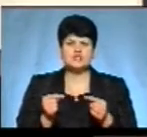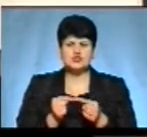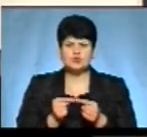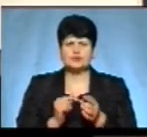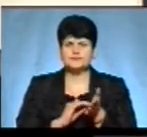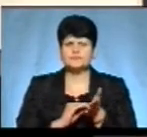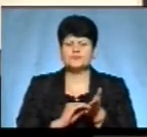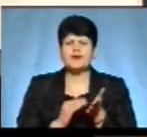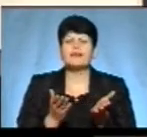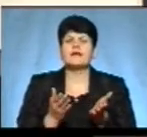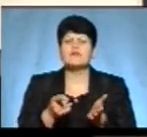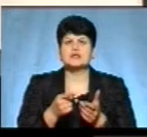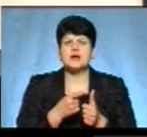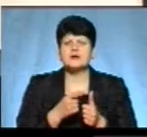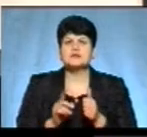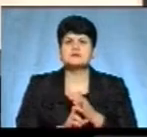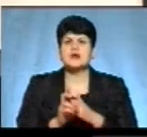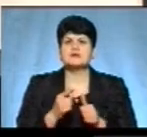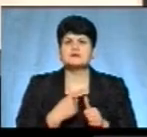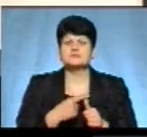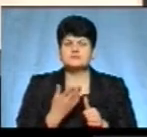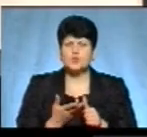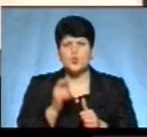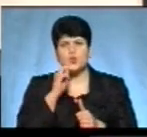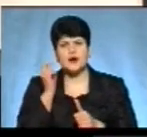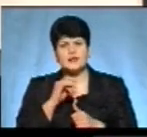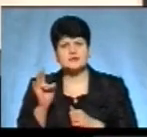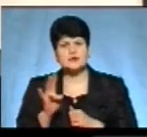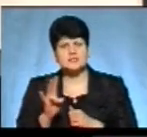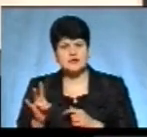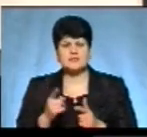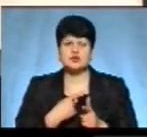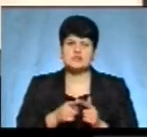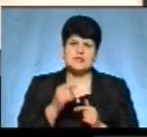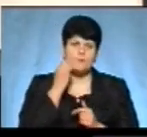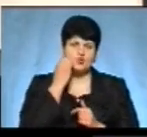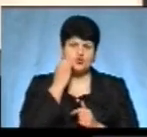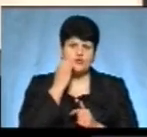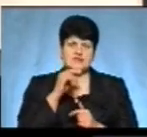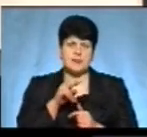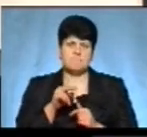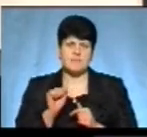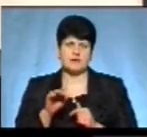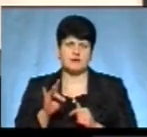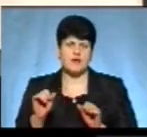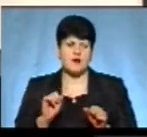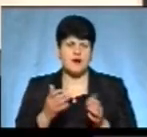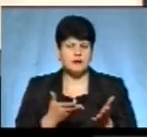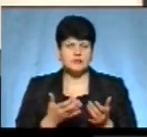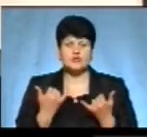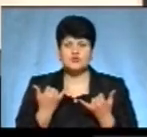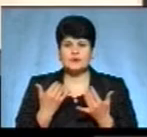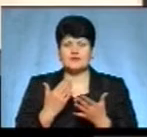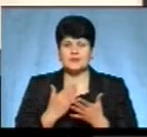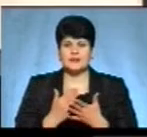означувати, яка вона церква. Чи це українська церква, чи це московський патріархат. На сьогодні є певна мімікрія,